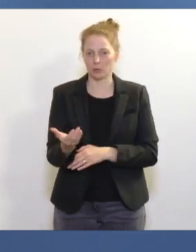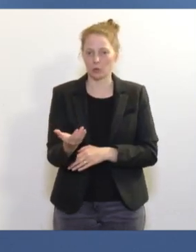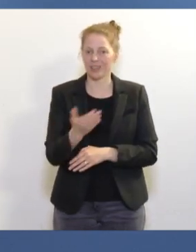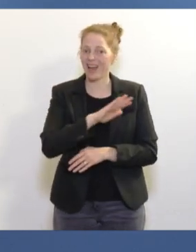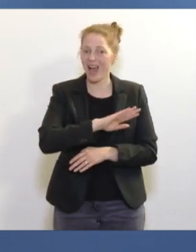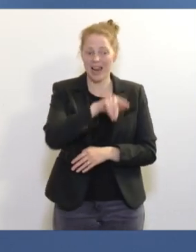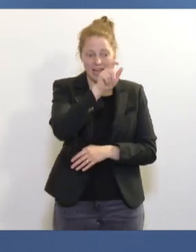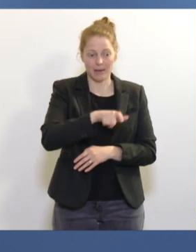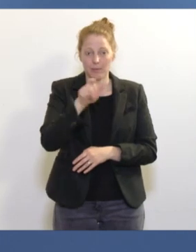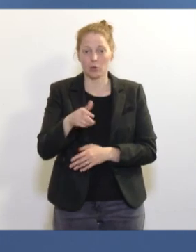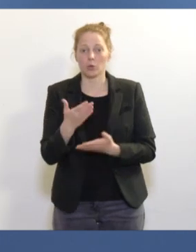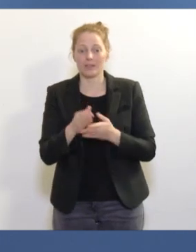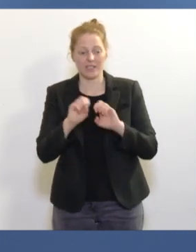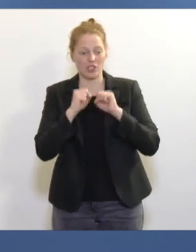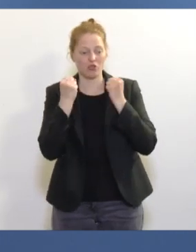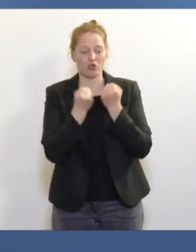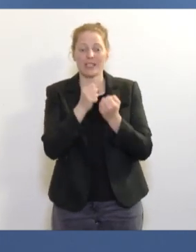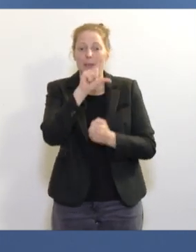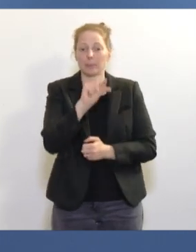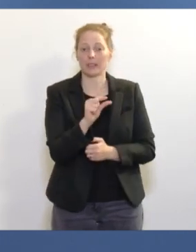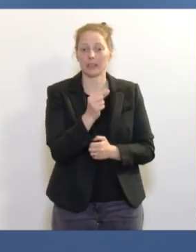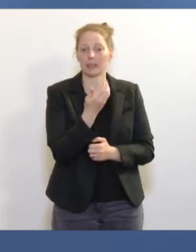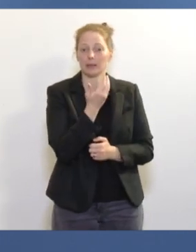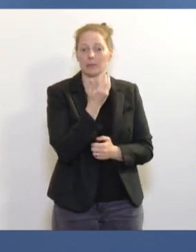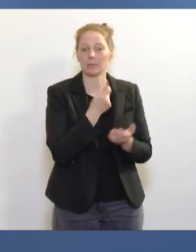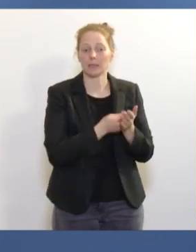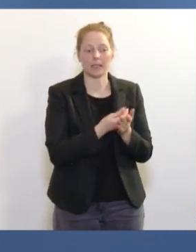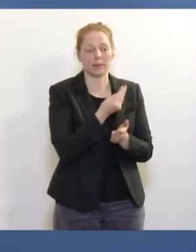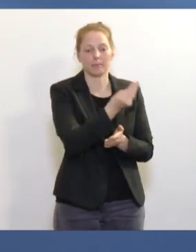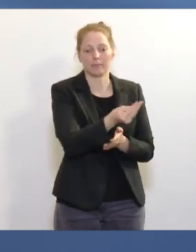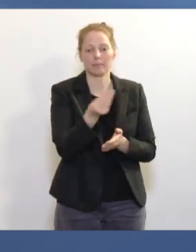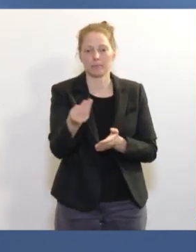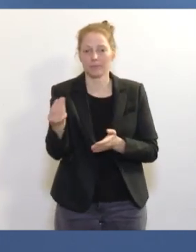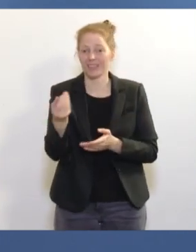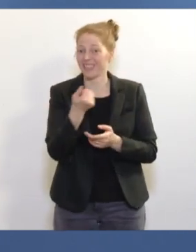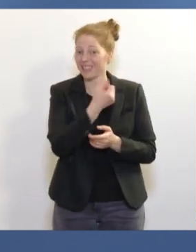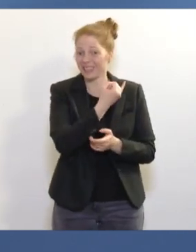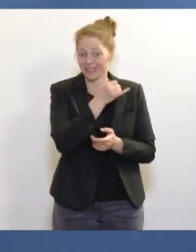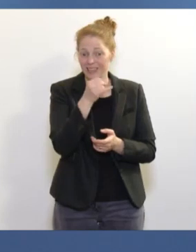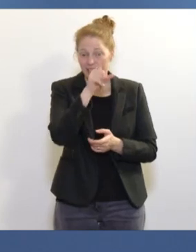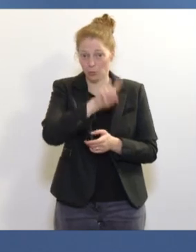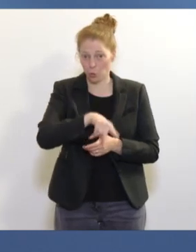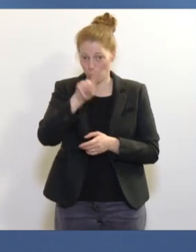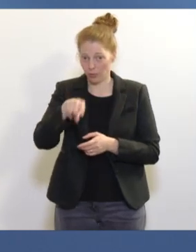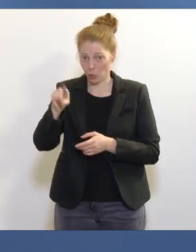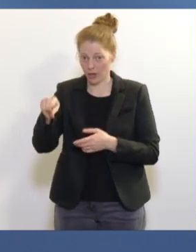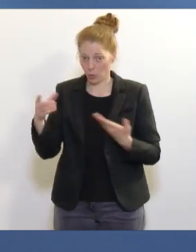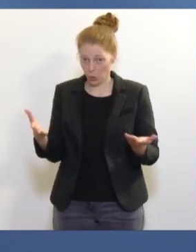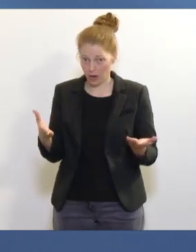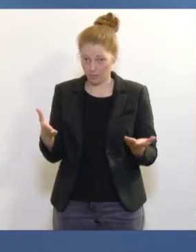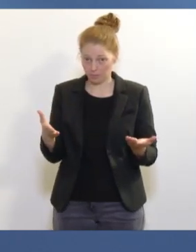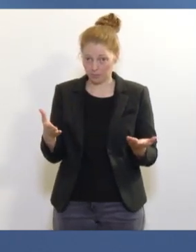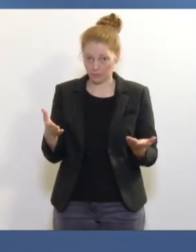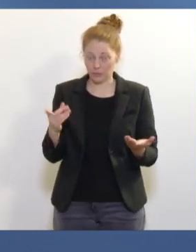Monate einen Mindestbeitrag vom Staat geben können, den er lebt, ein würdiges Leben zu feiern. Wie ist die Idee